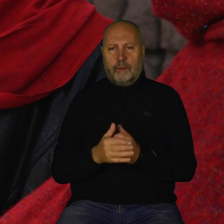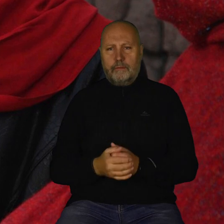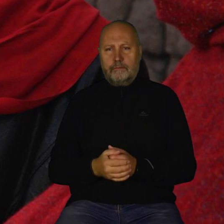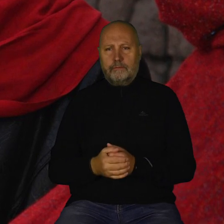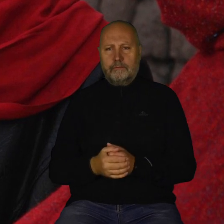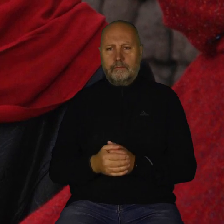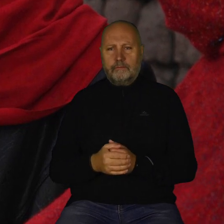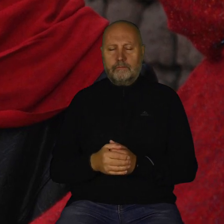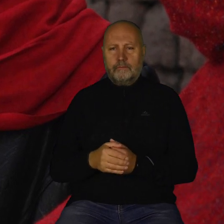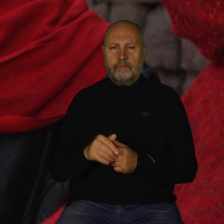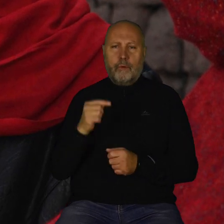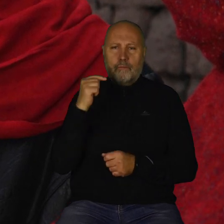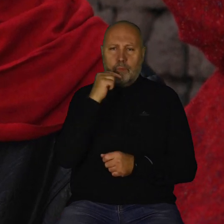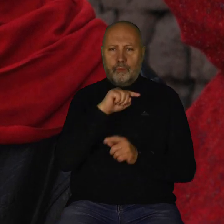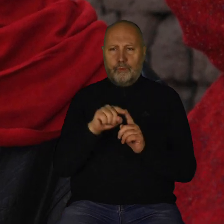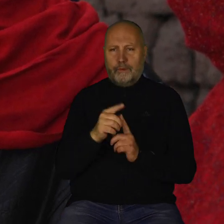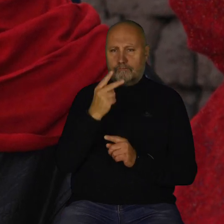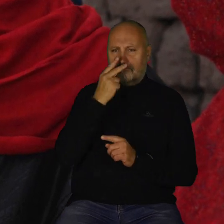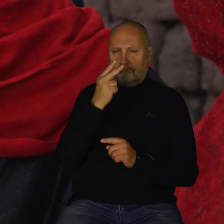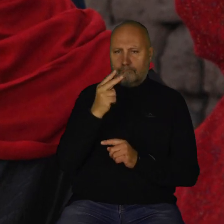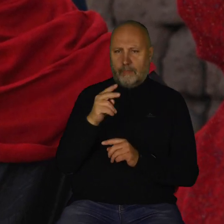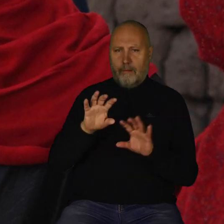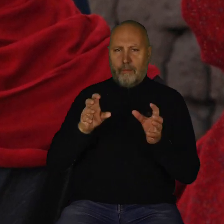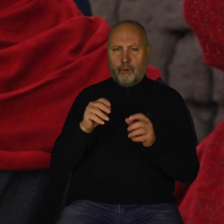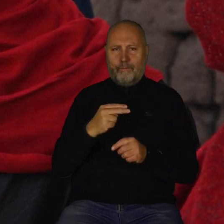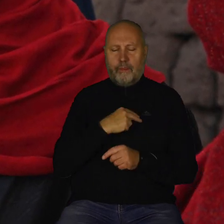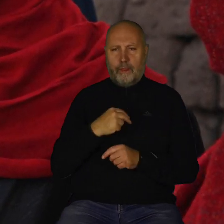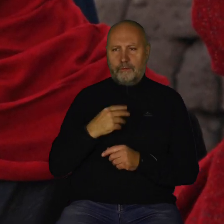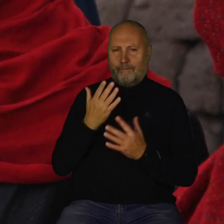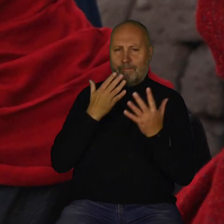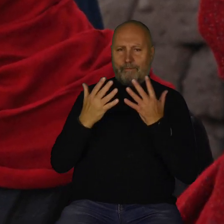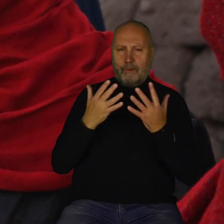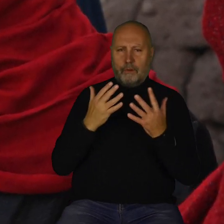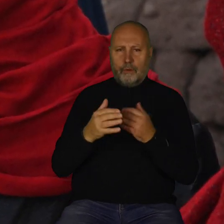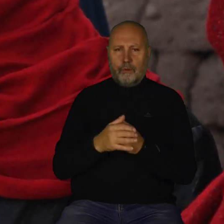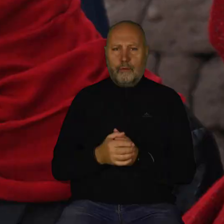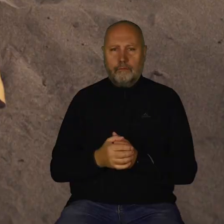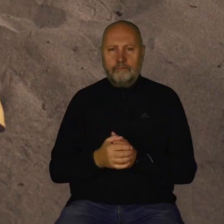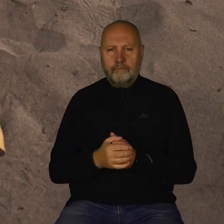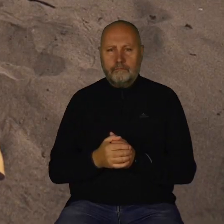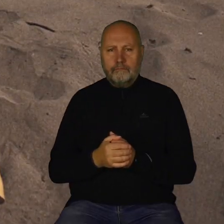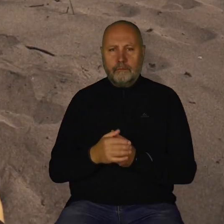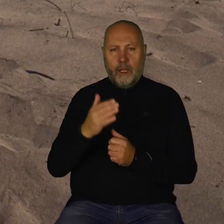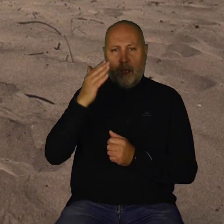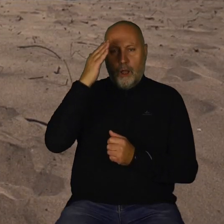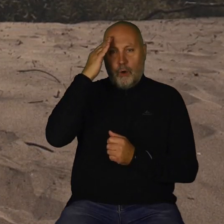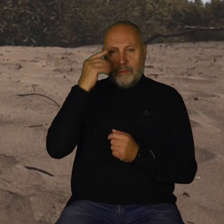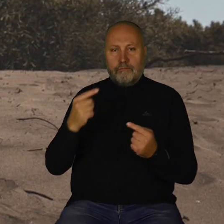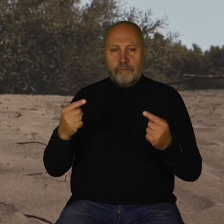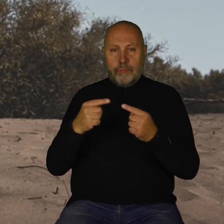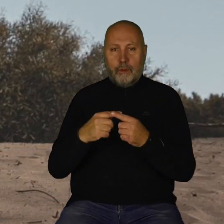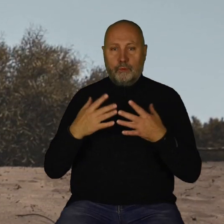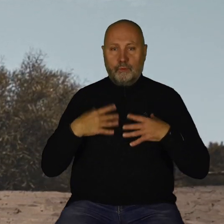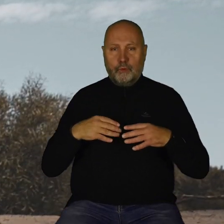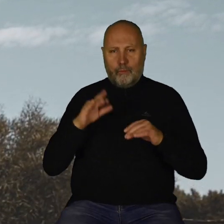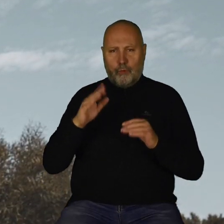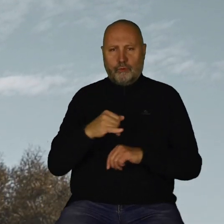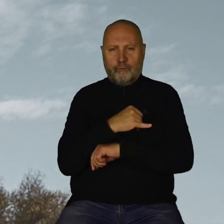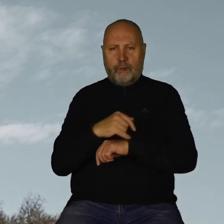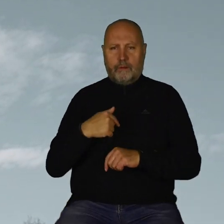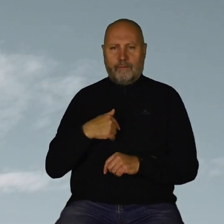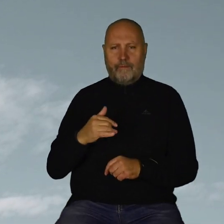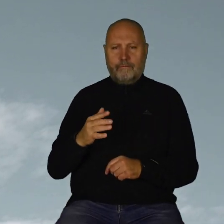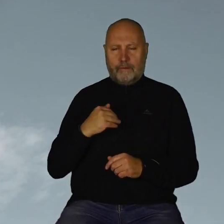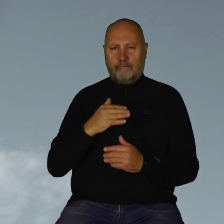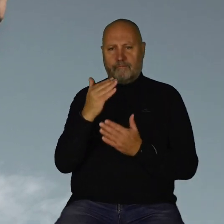skórę potrafię optycznie manipulować naszym wyglądem umiejętnie dobrany strój